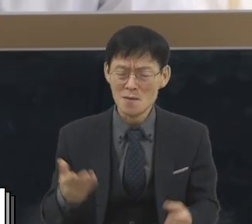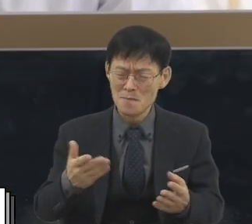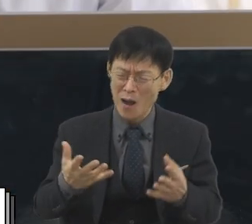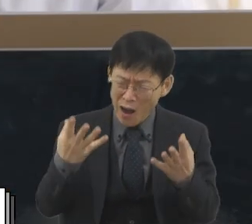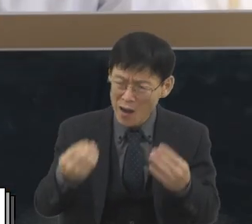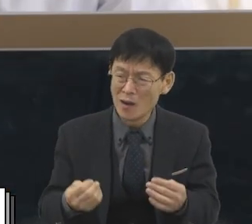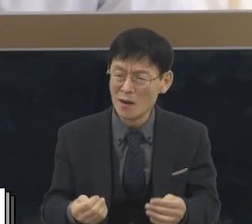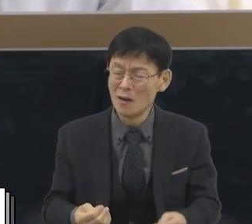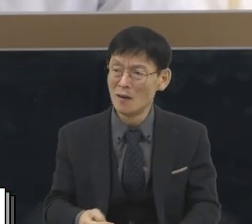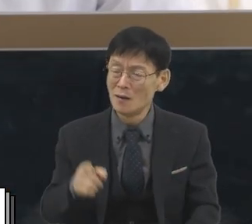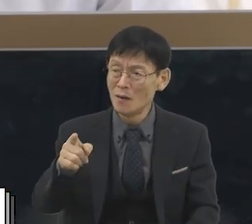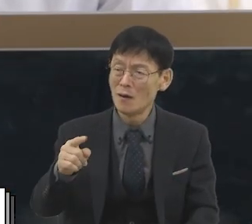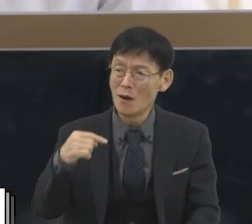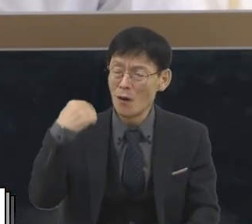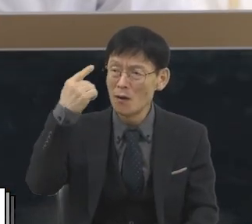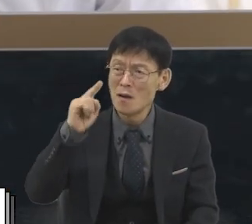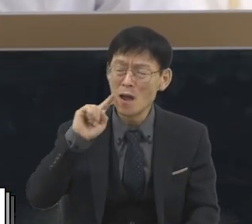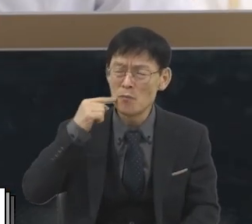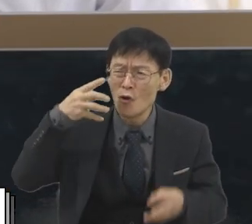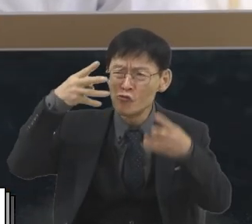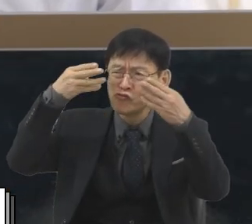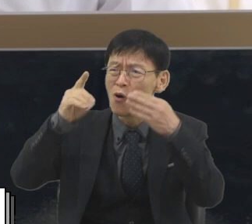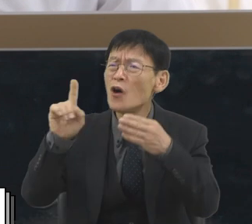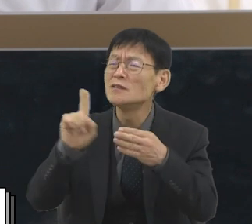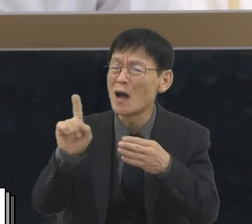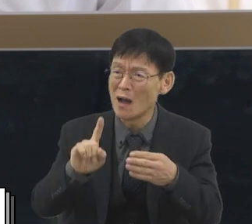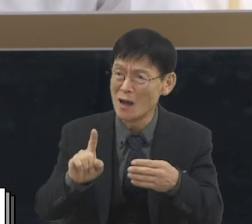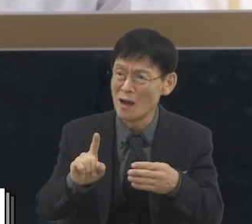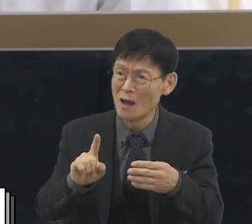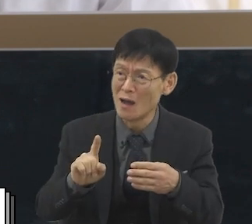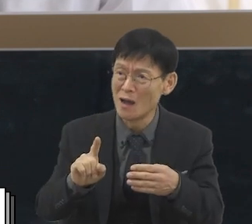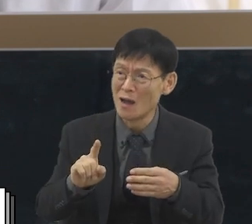많이 해서 지혜 씨 예쁜 얼굴에 주름 생기면 어떡해요?